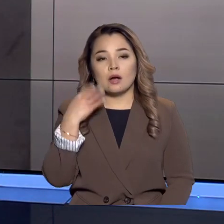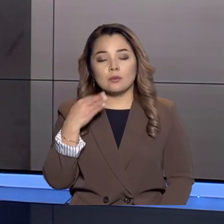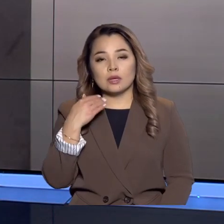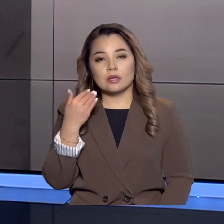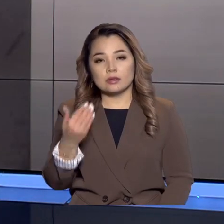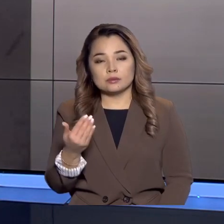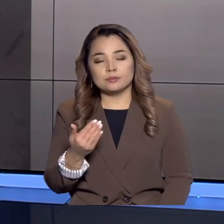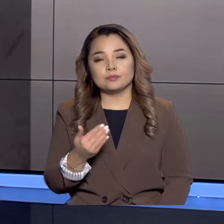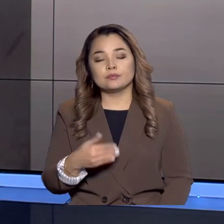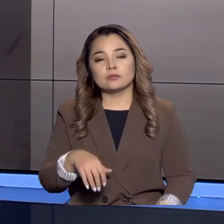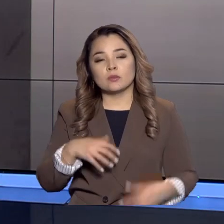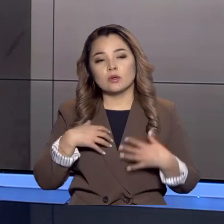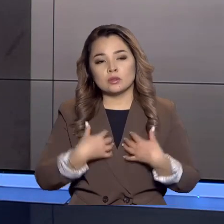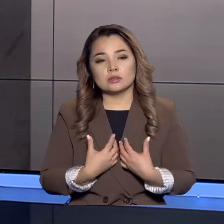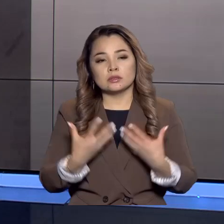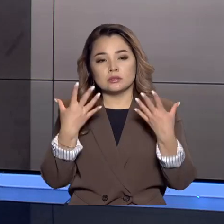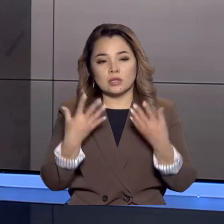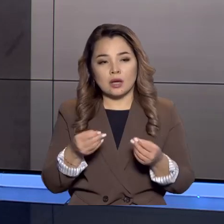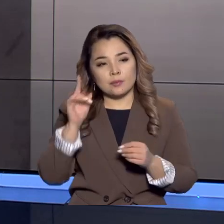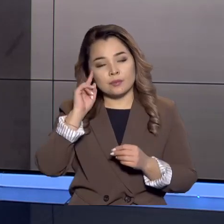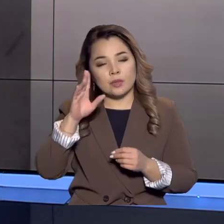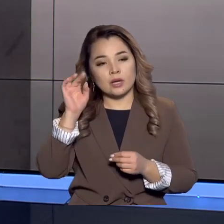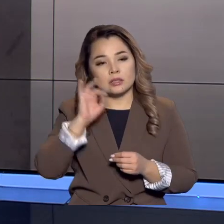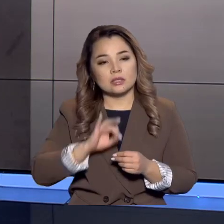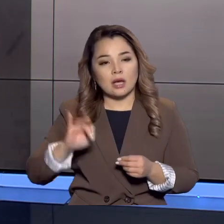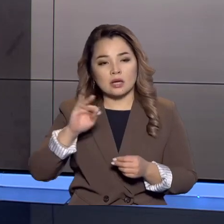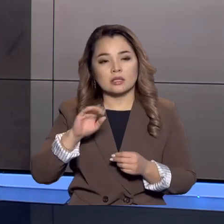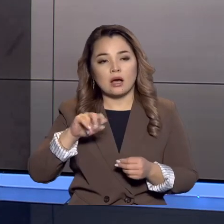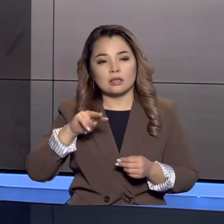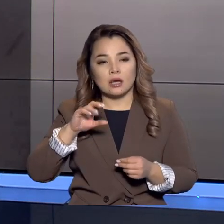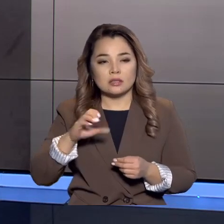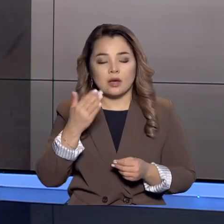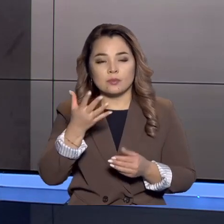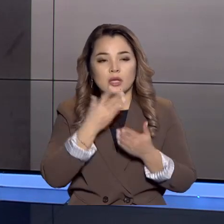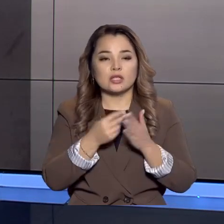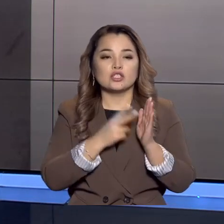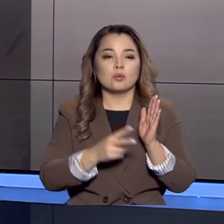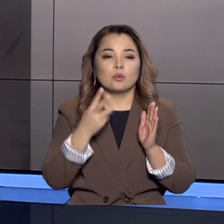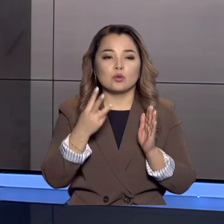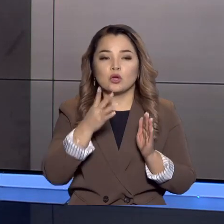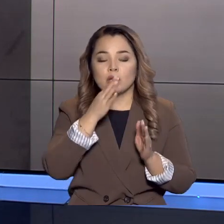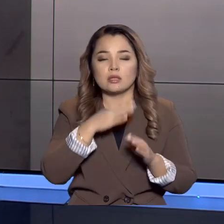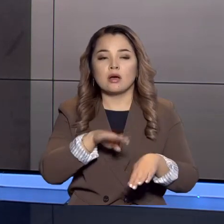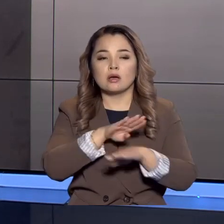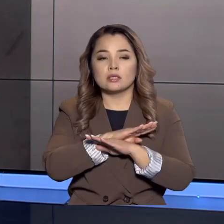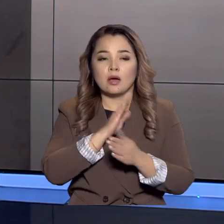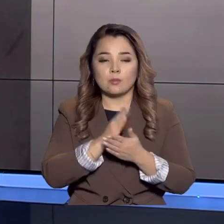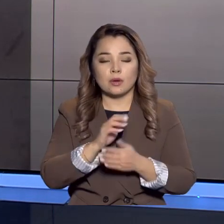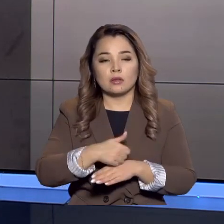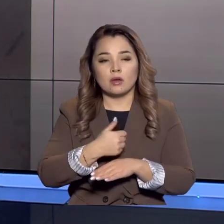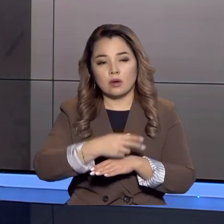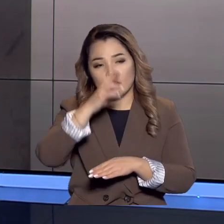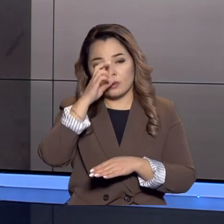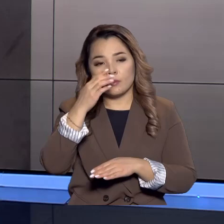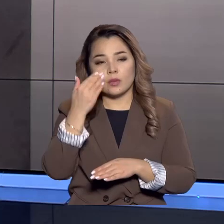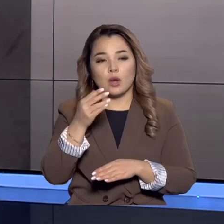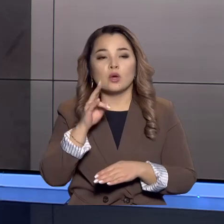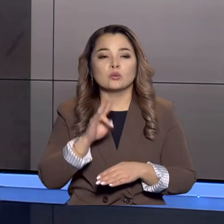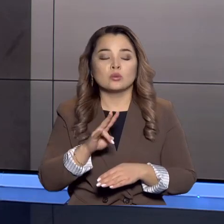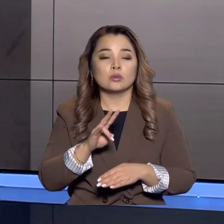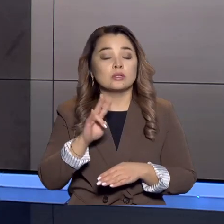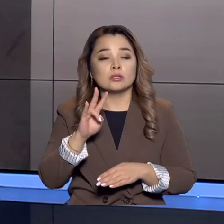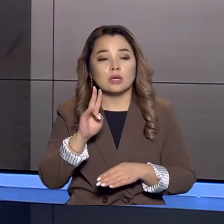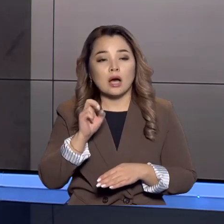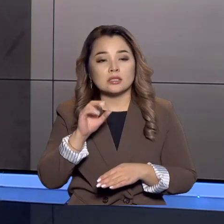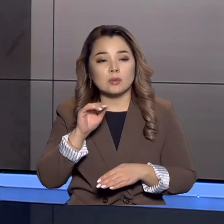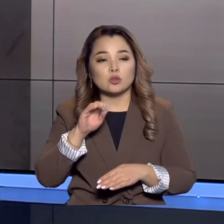Қаралы хабар келіп жетті. Алматыда белгілі тарихшы Талас Омарбеков 73 жасында қайтыс болды. Мемлекет басшысы Қасым-Жомарт Тоқаев, белгілі